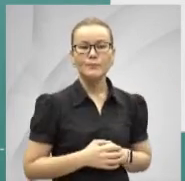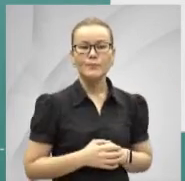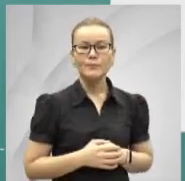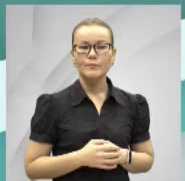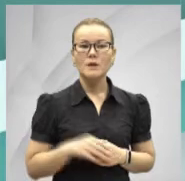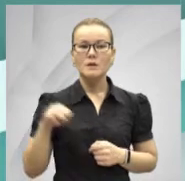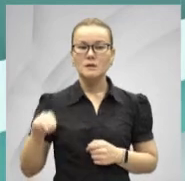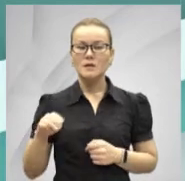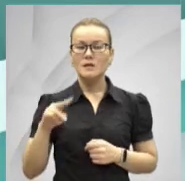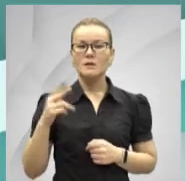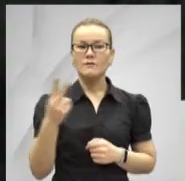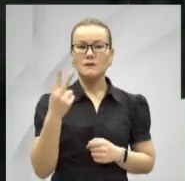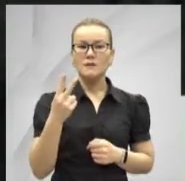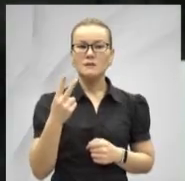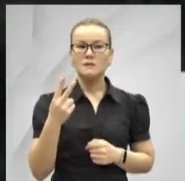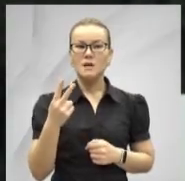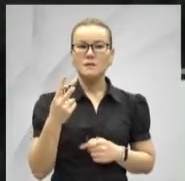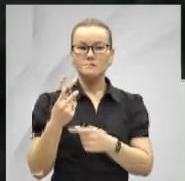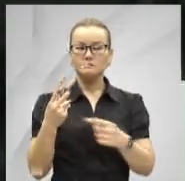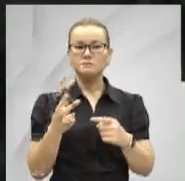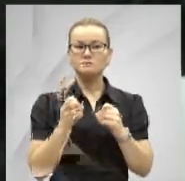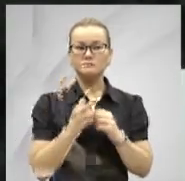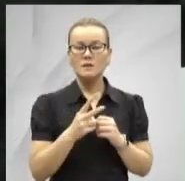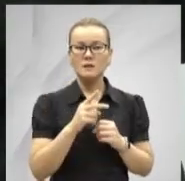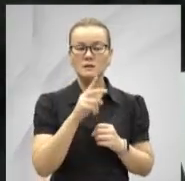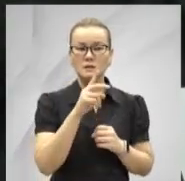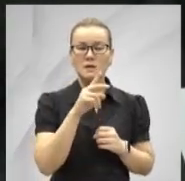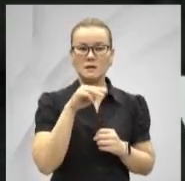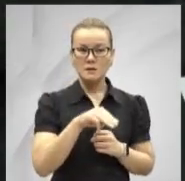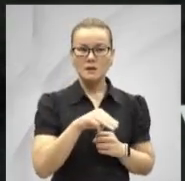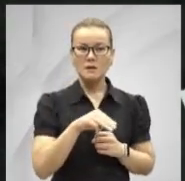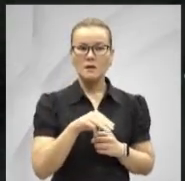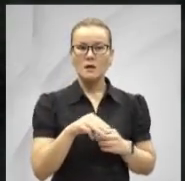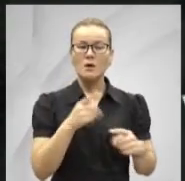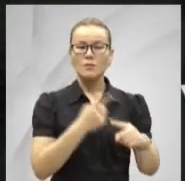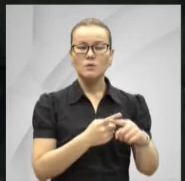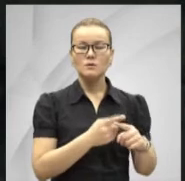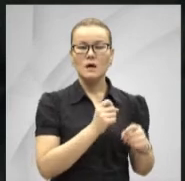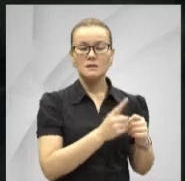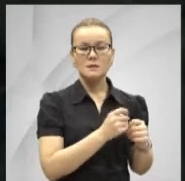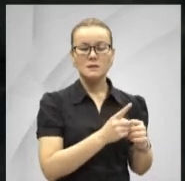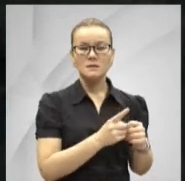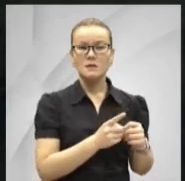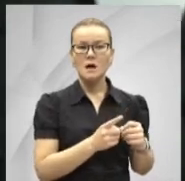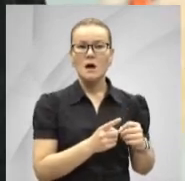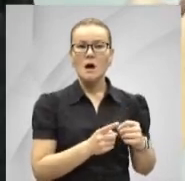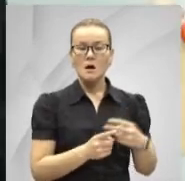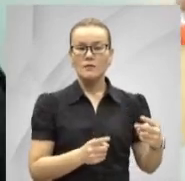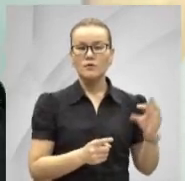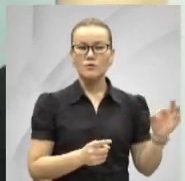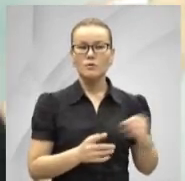T в квадрате минус 12t плюс 11 равно